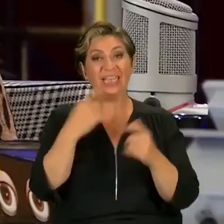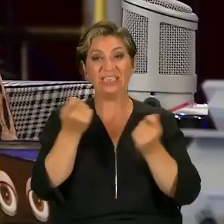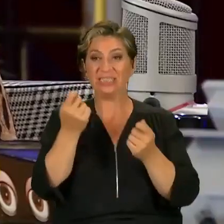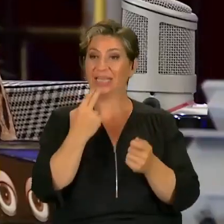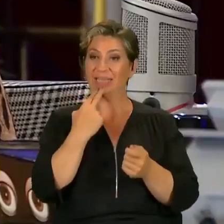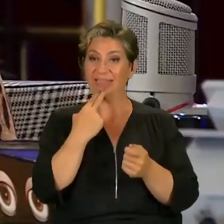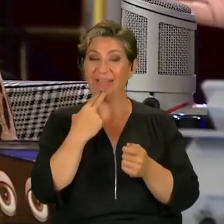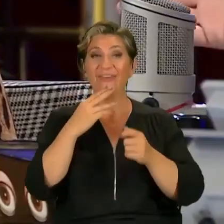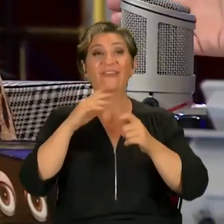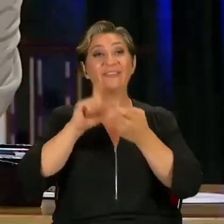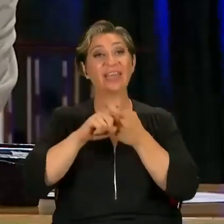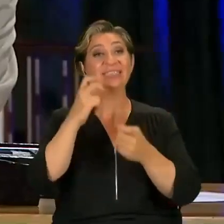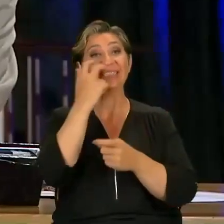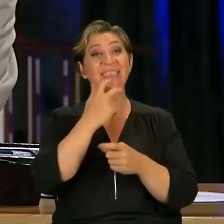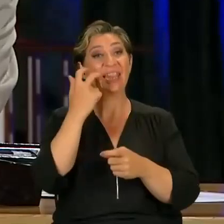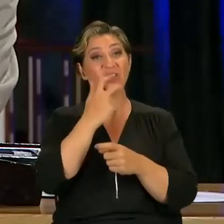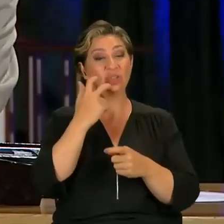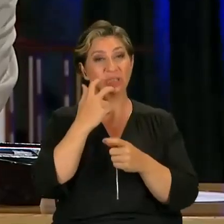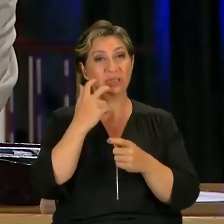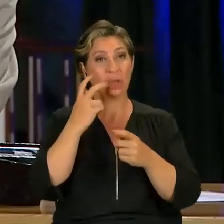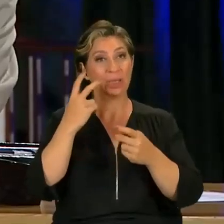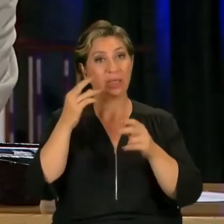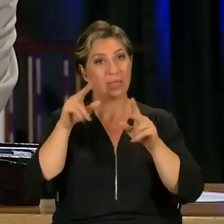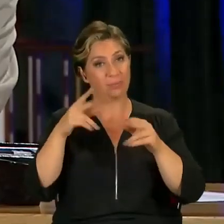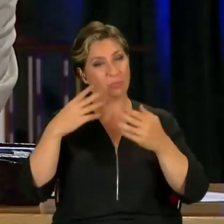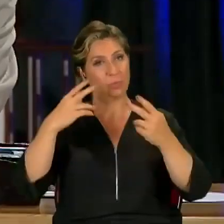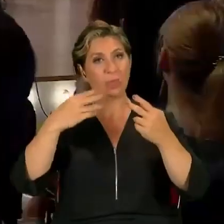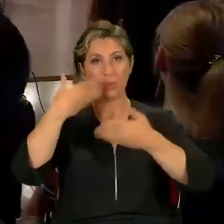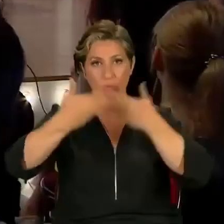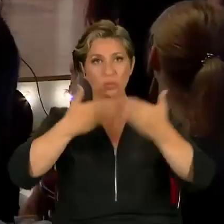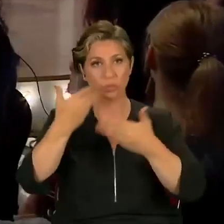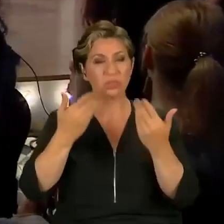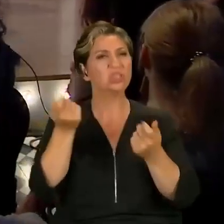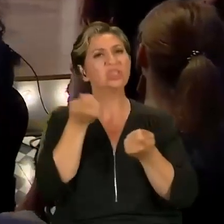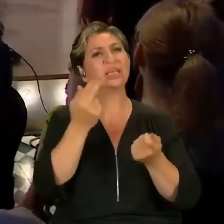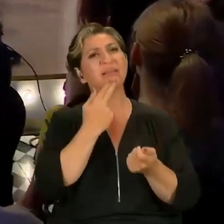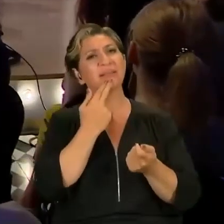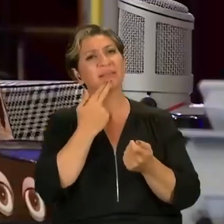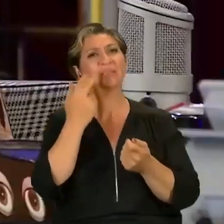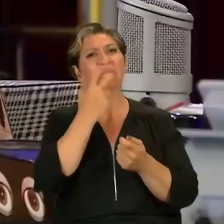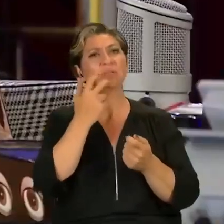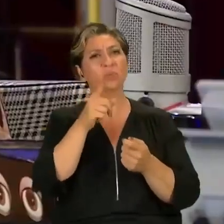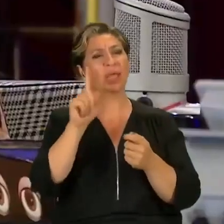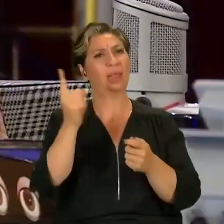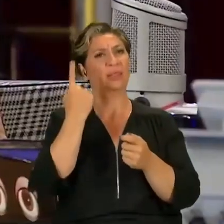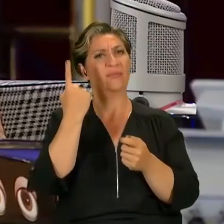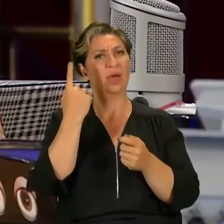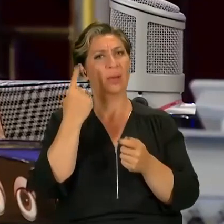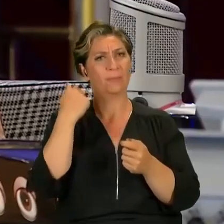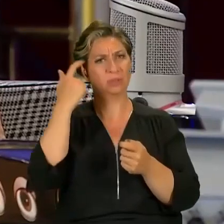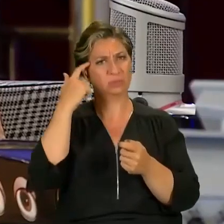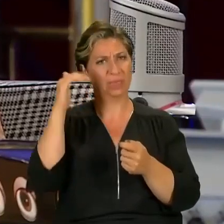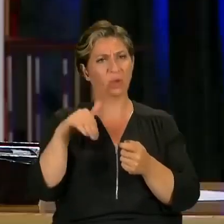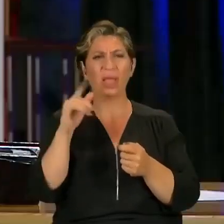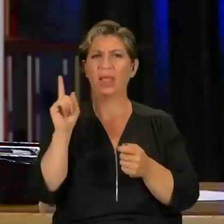iş kadını ve sanatçı diye tanıtıyorsunuz. Hı? Hı hı. İş kadını ve sanatçı. Bu ilk defa benim